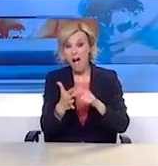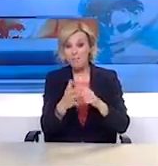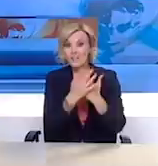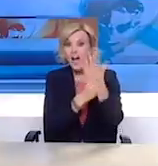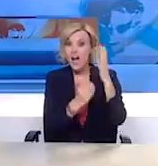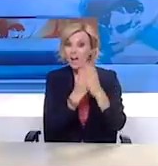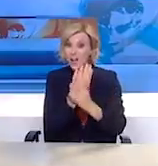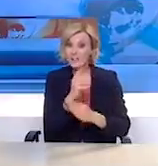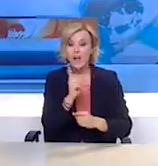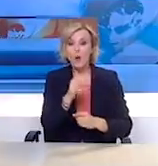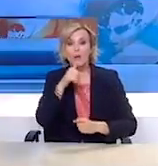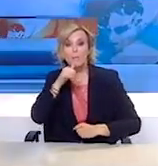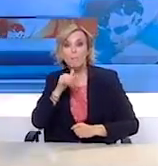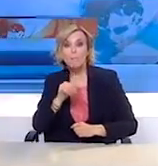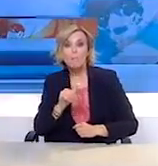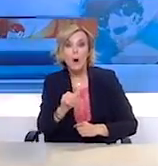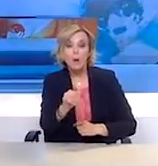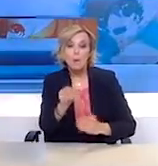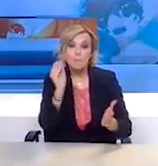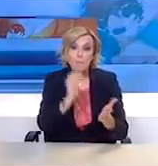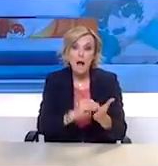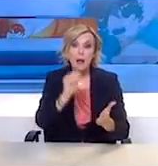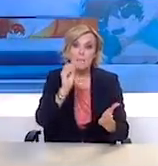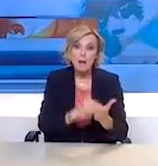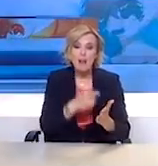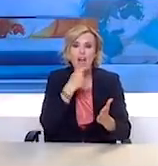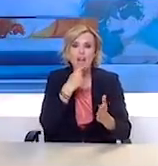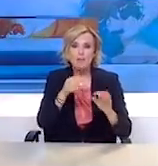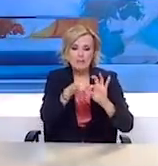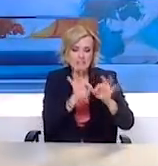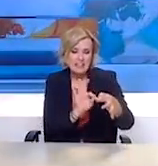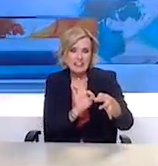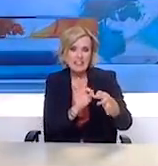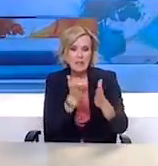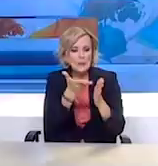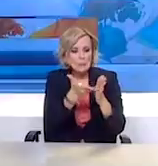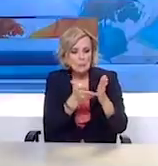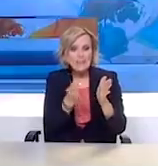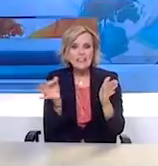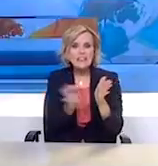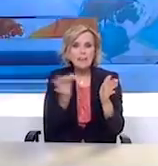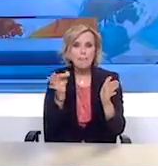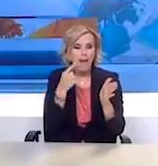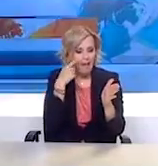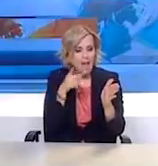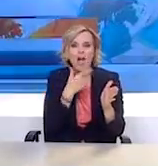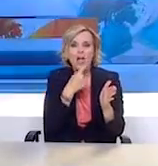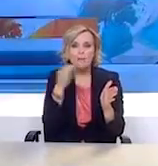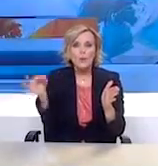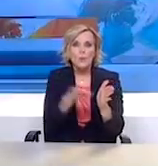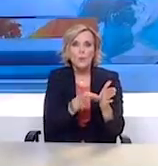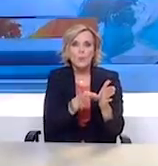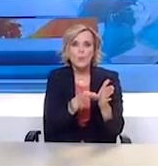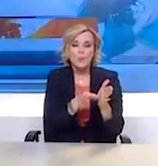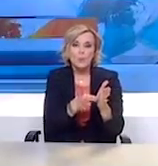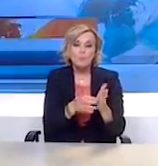έχουν σχεδιαστεί για εκτεταμένη χρήση, μπορούν εύκολα να σχιστούν ή να έχουν μικρές οπές, τρυπούλες, που μπορεί εύκολα να παραβλεθούν και